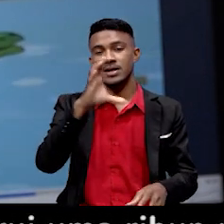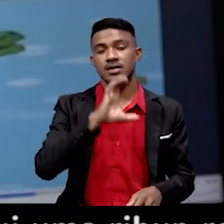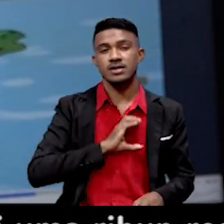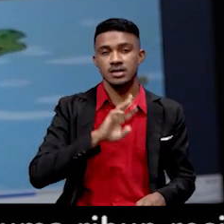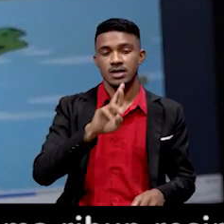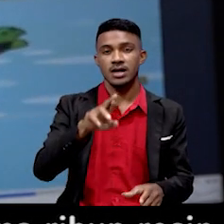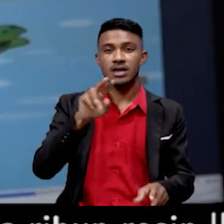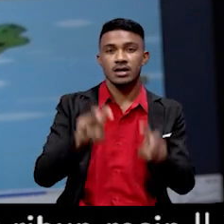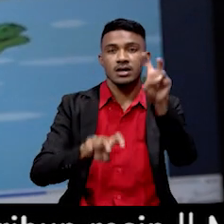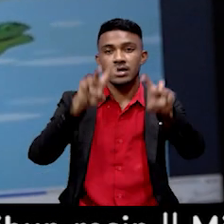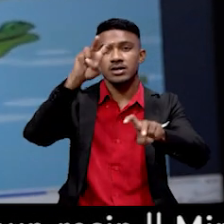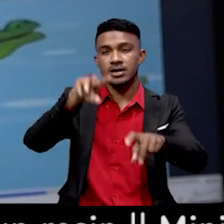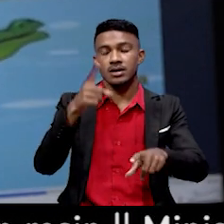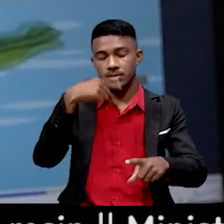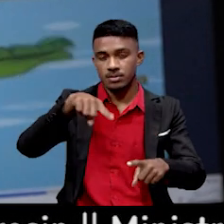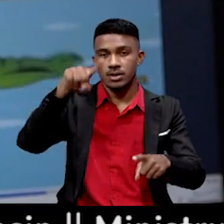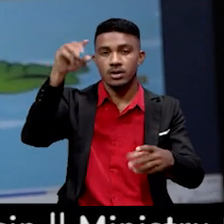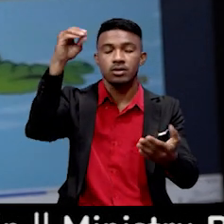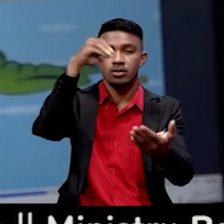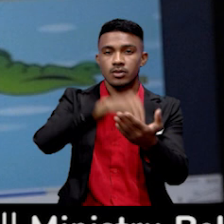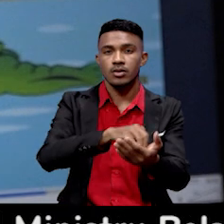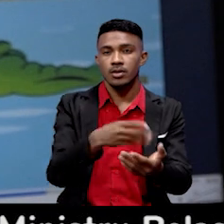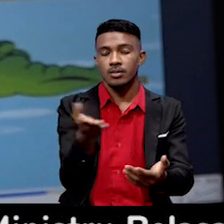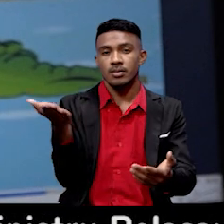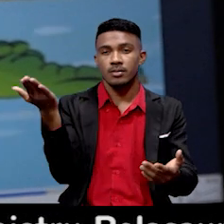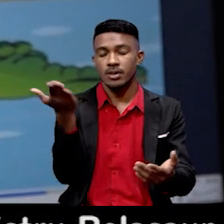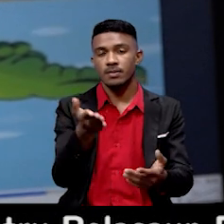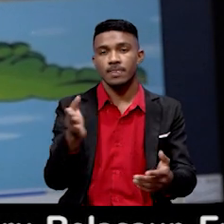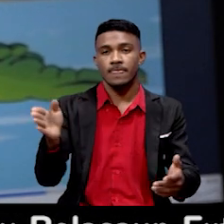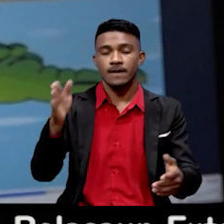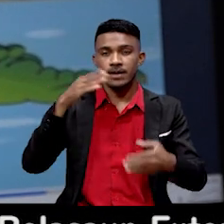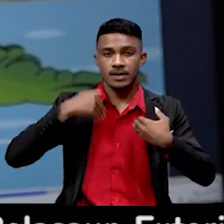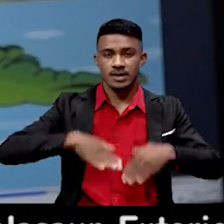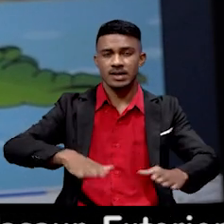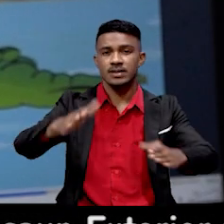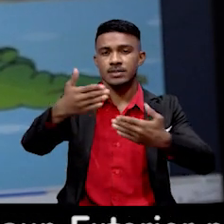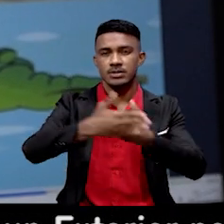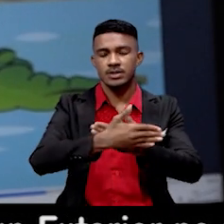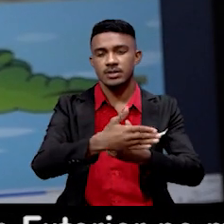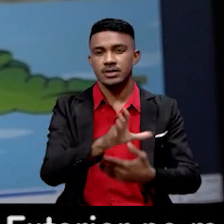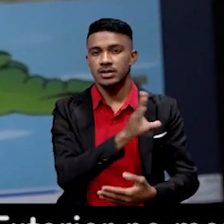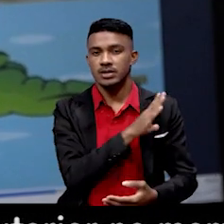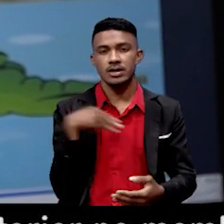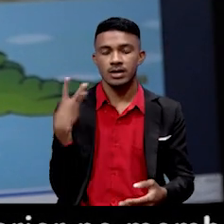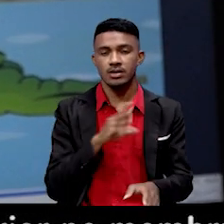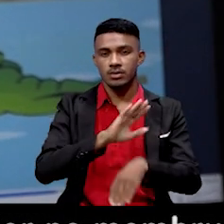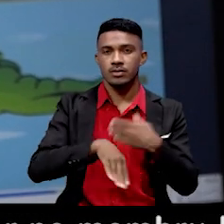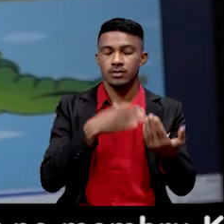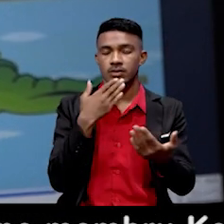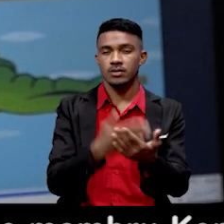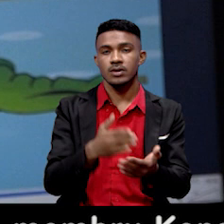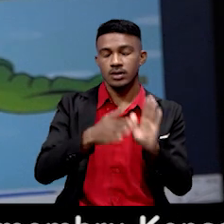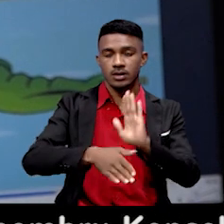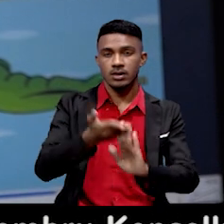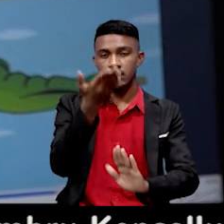sekarang, sing, oh sebatu, mabe, oh pernah aten kekuatan saus batu leh pasti ibu nih. Usir, nufi itu setua tuh leteng. Tambah